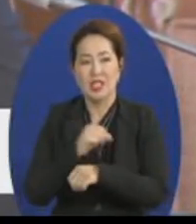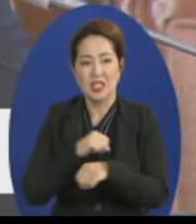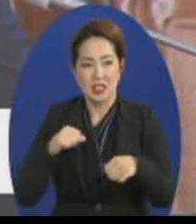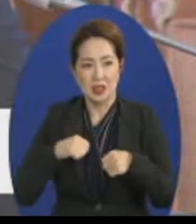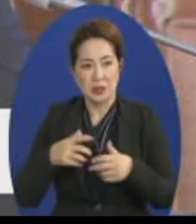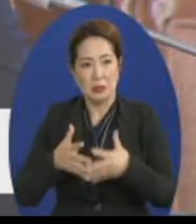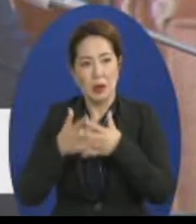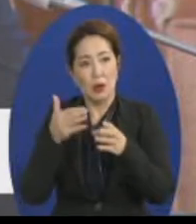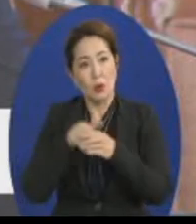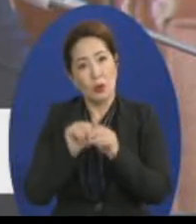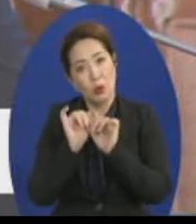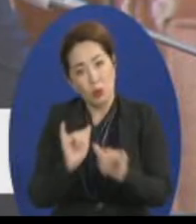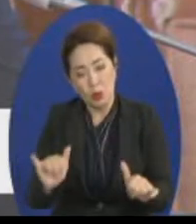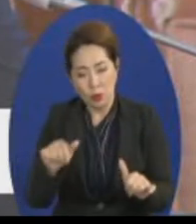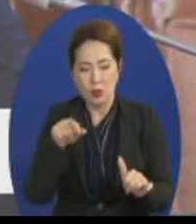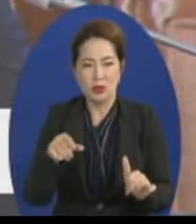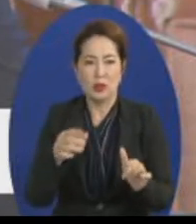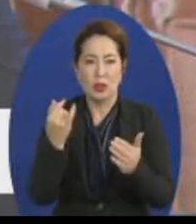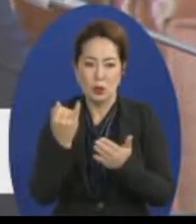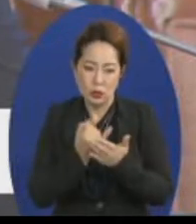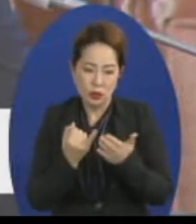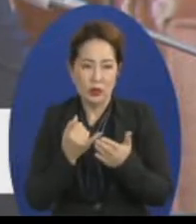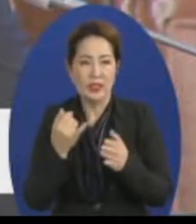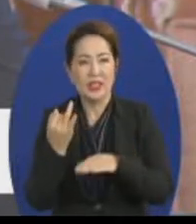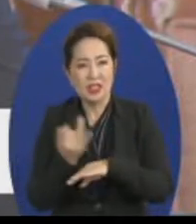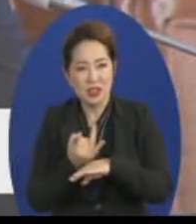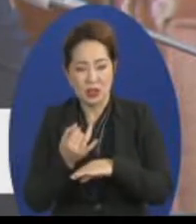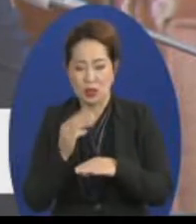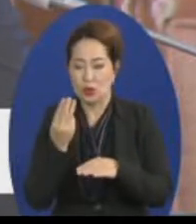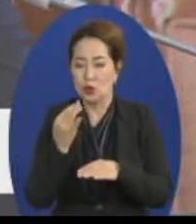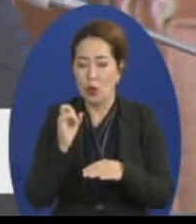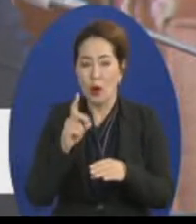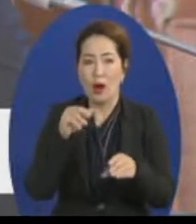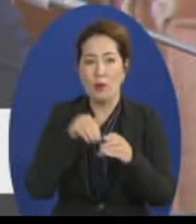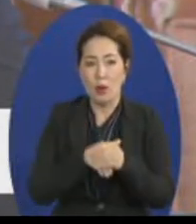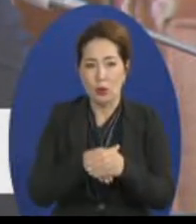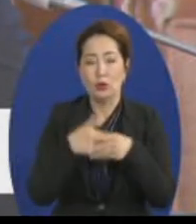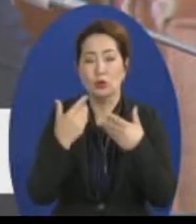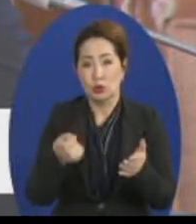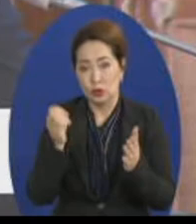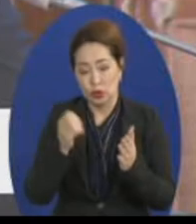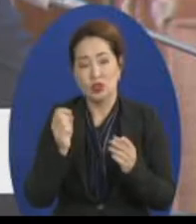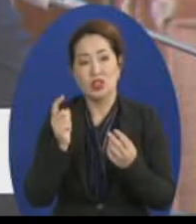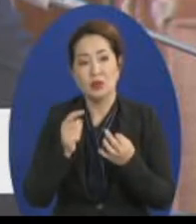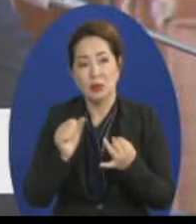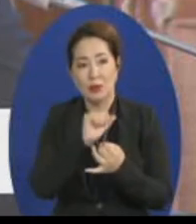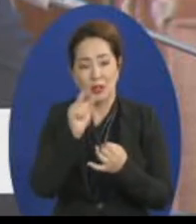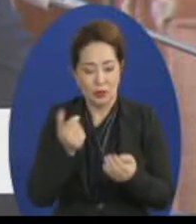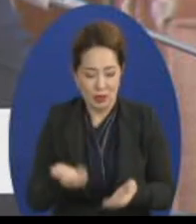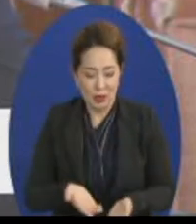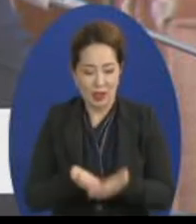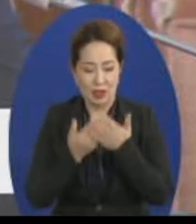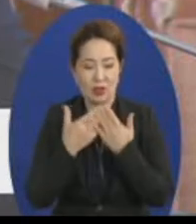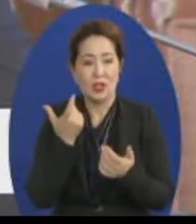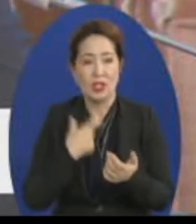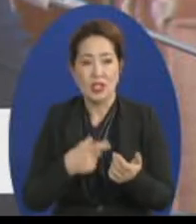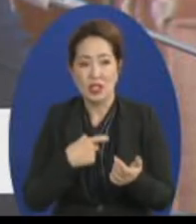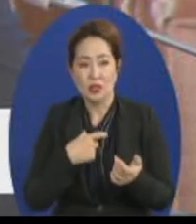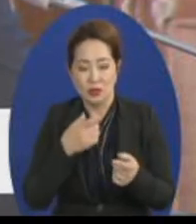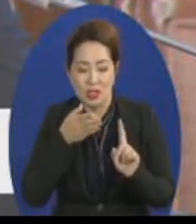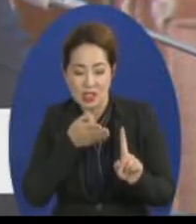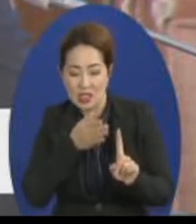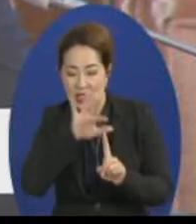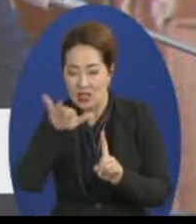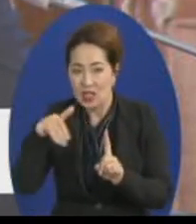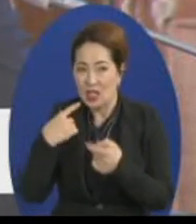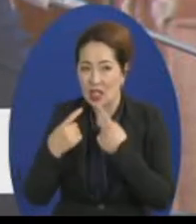вэ? Энэ дээр улсын зүгээс зураг болон инженерийн шугам шүлжээг тавьж хийж өгөх ёстой гэх асуудлуудыг бид нар бас ингээд танилцуулаад гишүүдээсээ бас